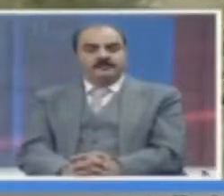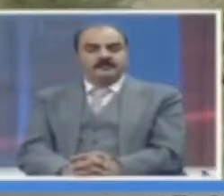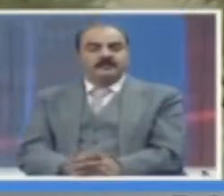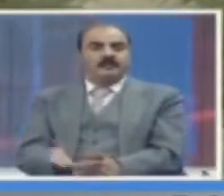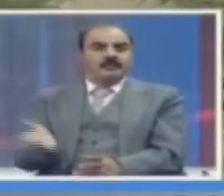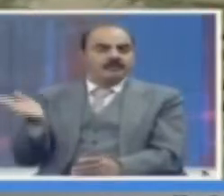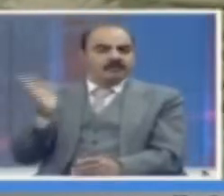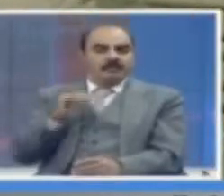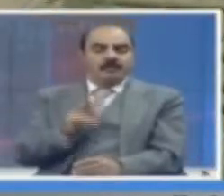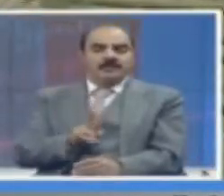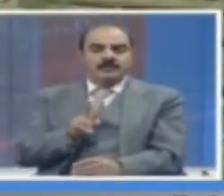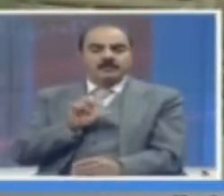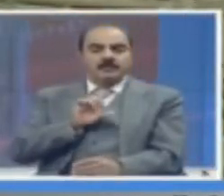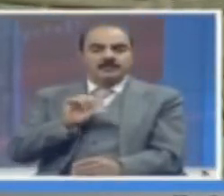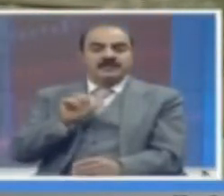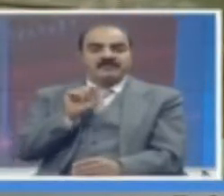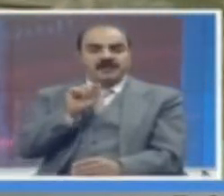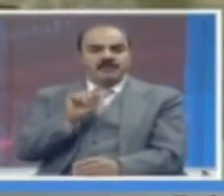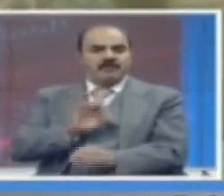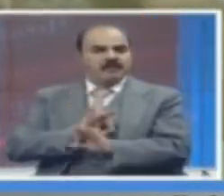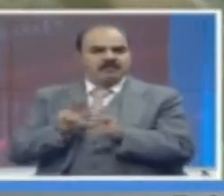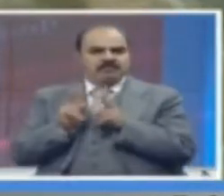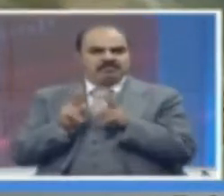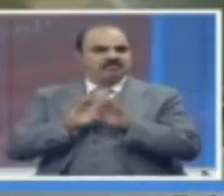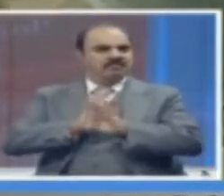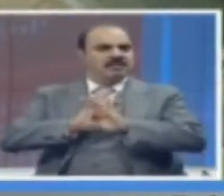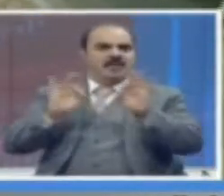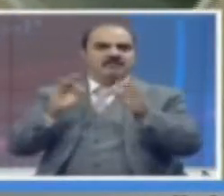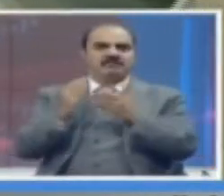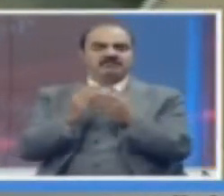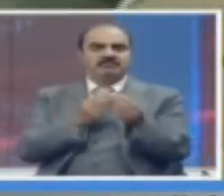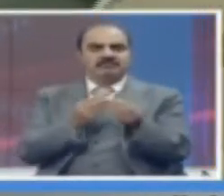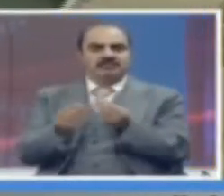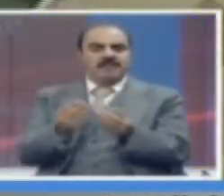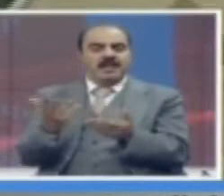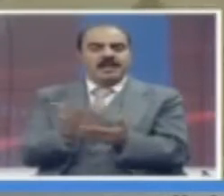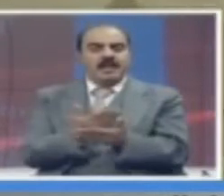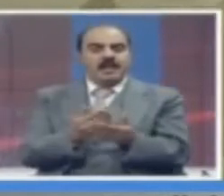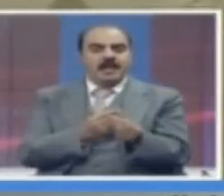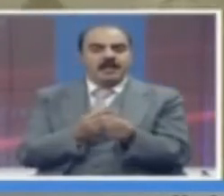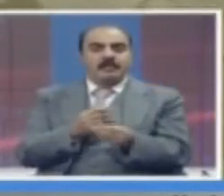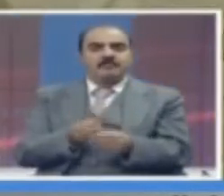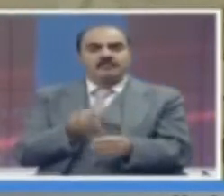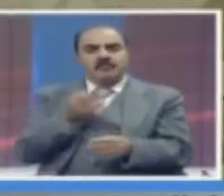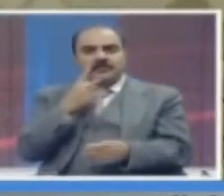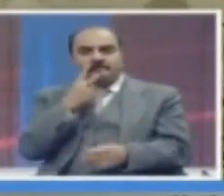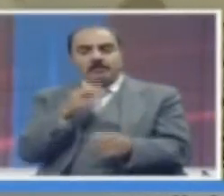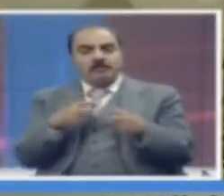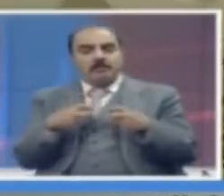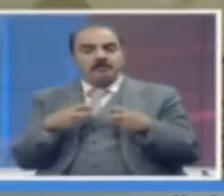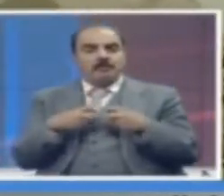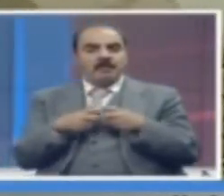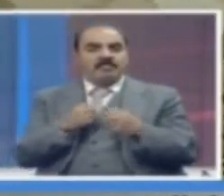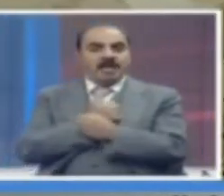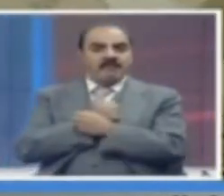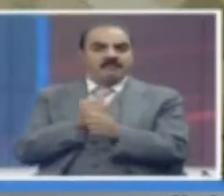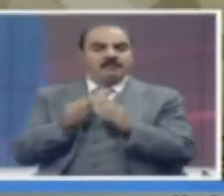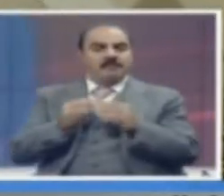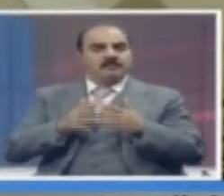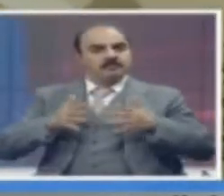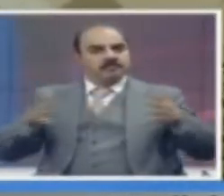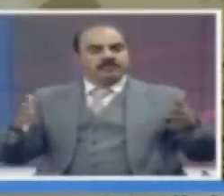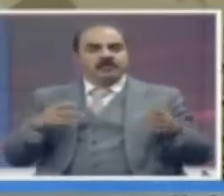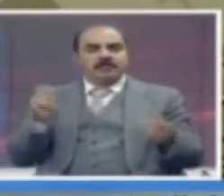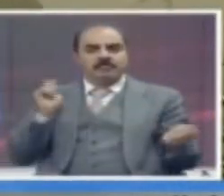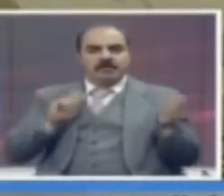أكثر من 97% حجم الإنجاز في الأعمال الهندسية والتشطيبات بالمتحف المصري الكبير، وذلك